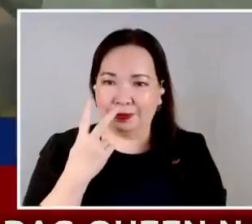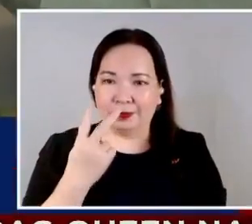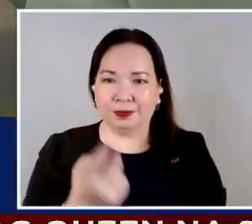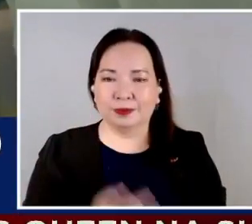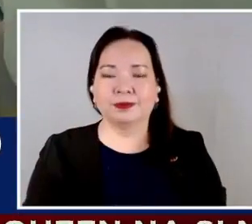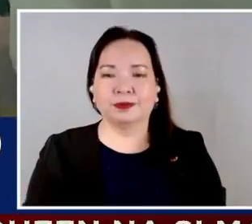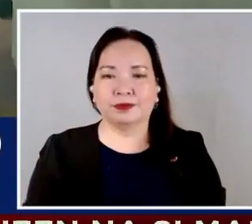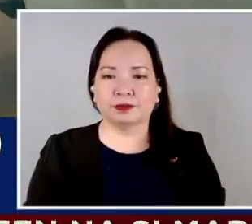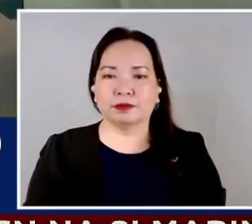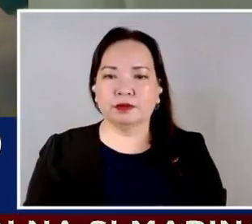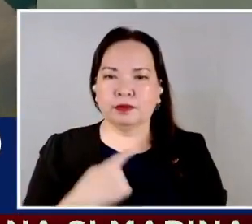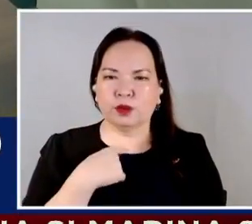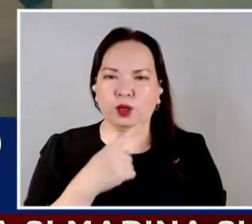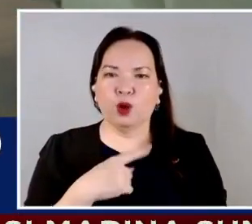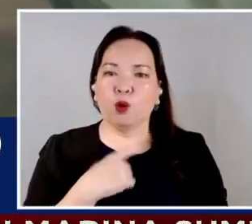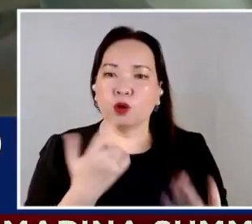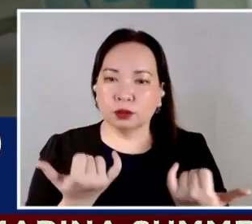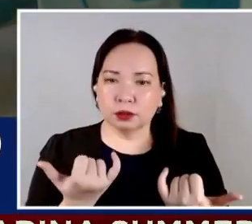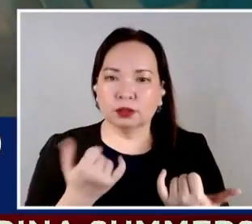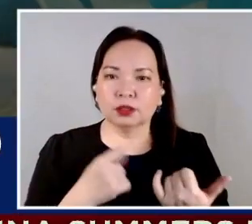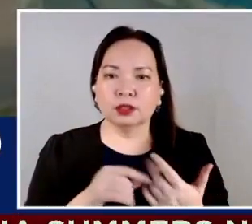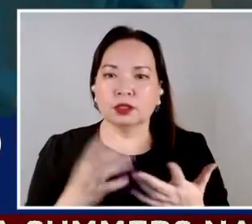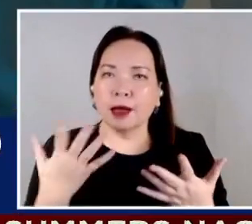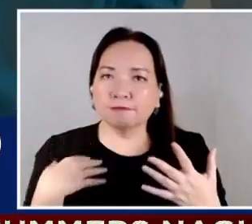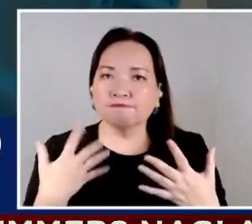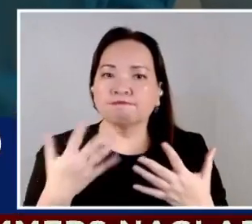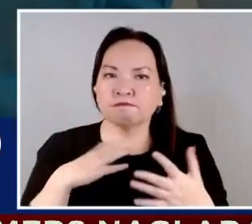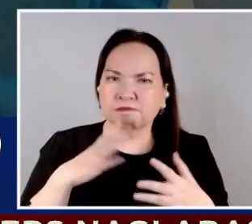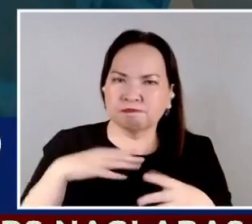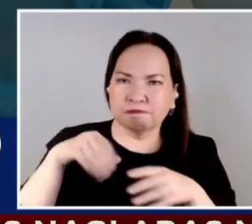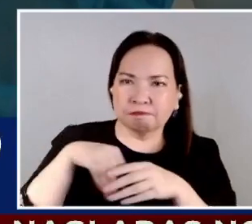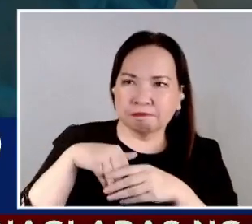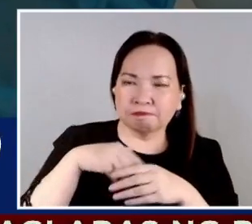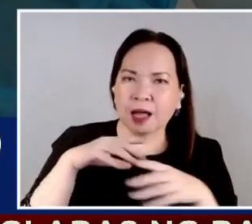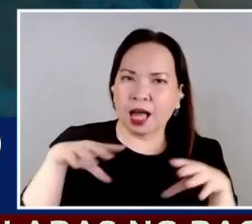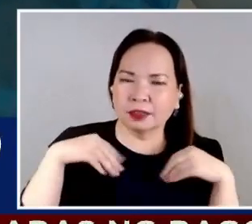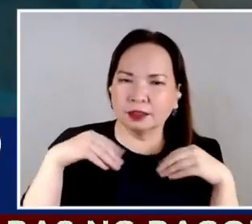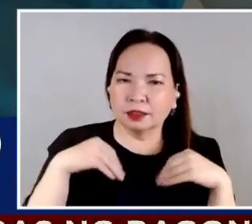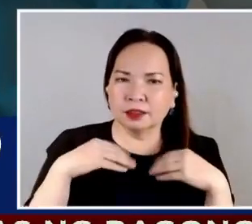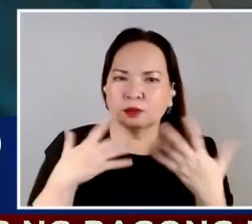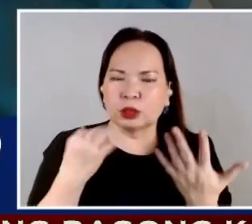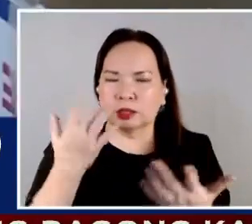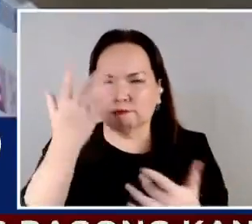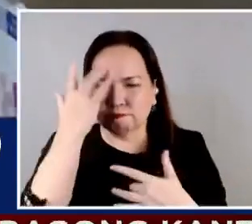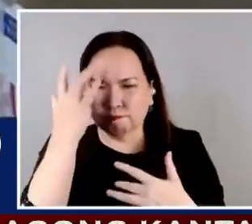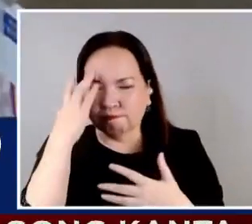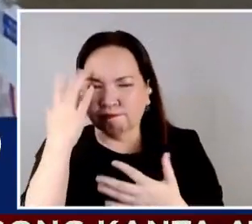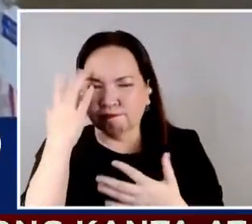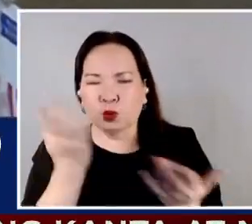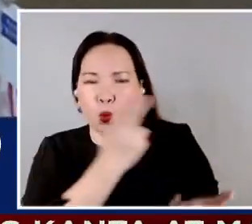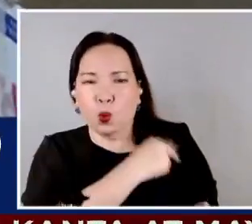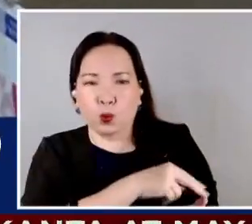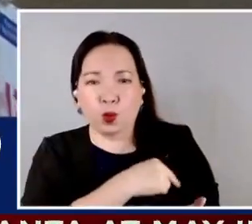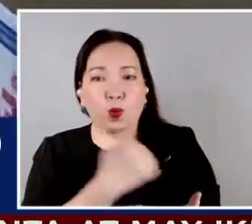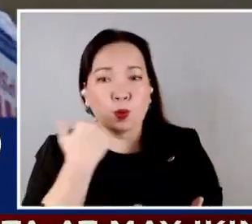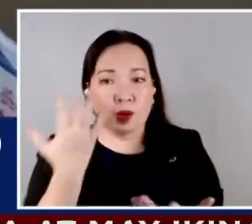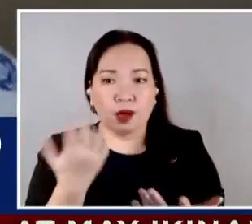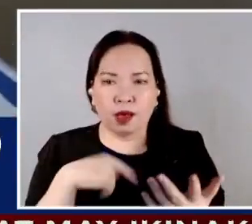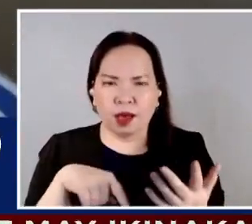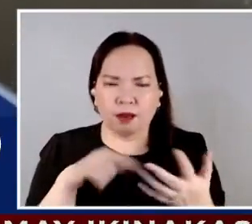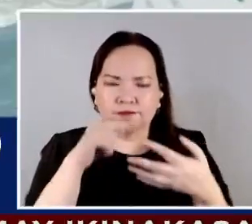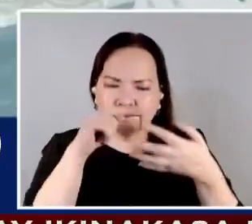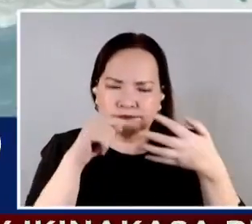Ang mababa at katanggap-tanggap na bilang ng mga nagkakasakit, nauospital at namamatay bunsod ng COVID ay ilan lang sa